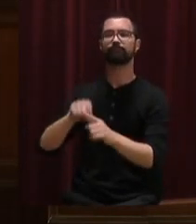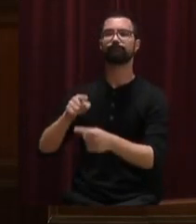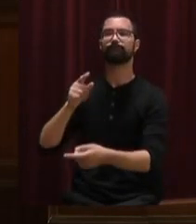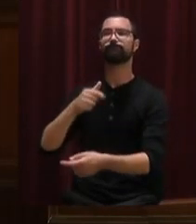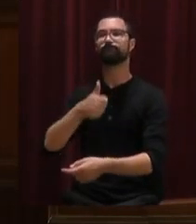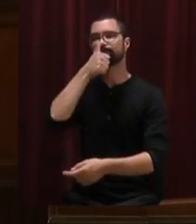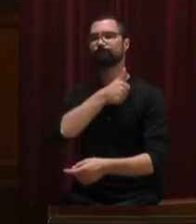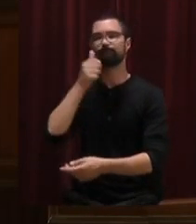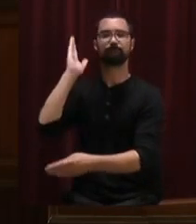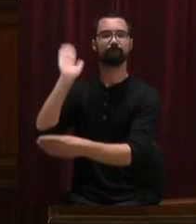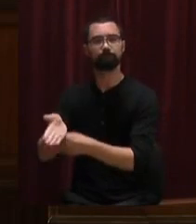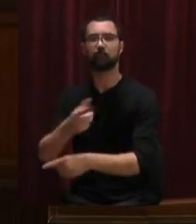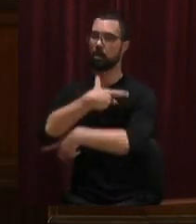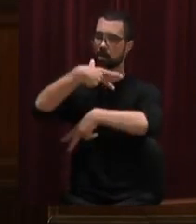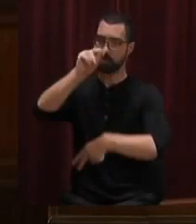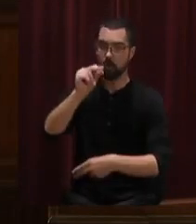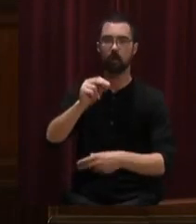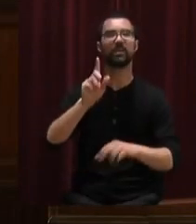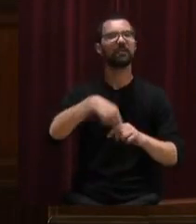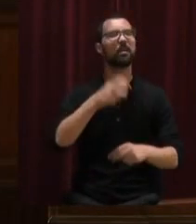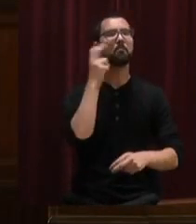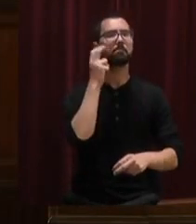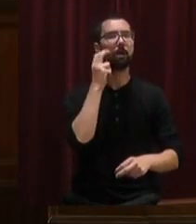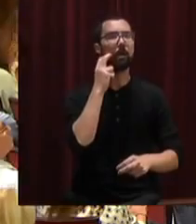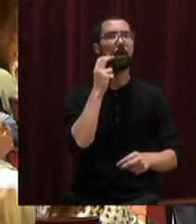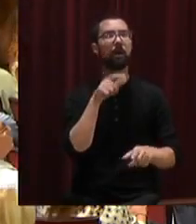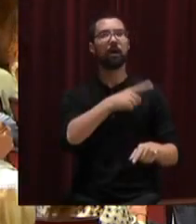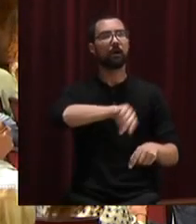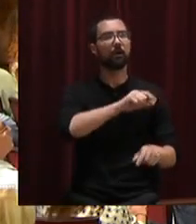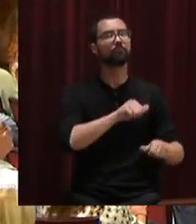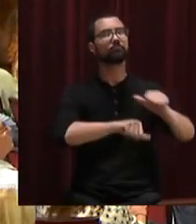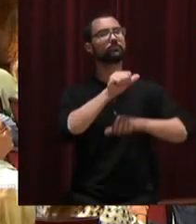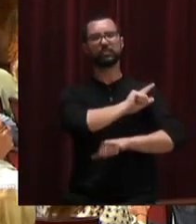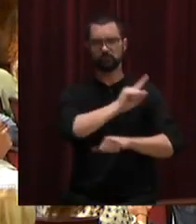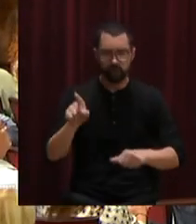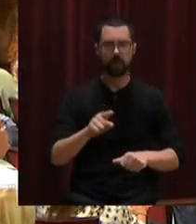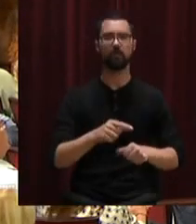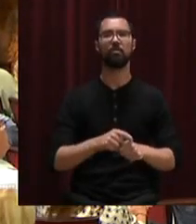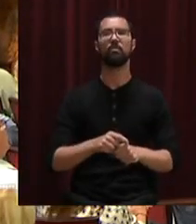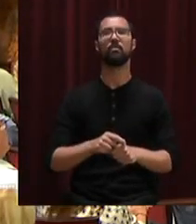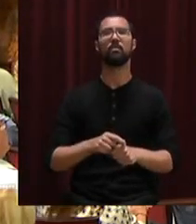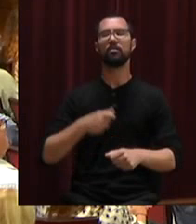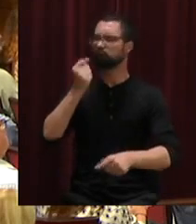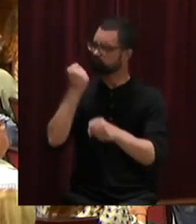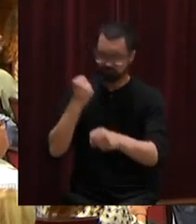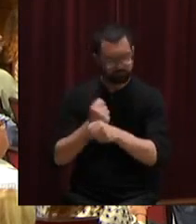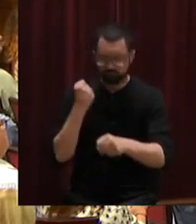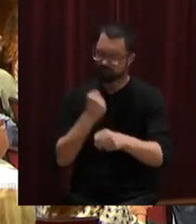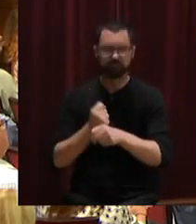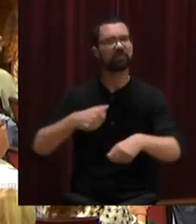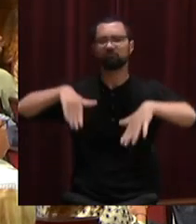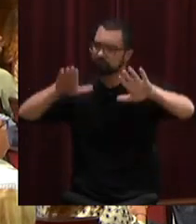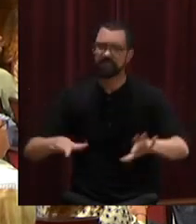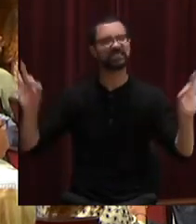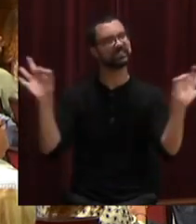Avançarem sense por. Progressarem sense deixar ningú enrere, treballarem sense descans i ho farem junts. També per fer front